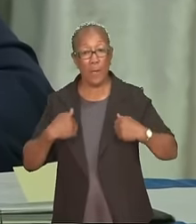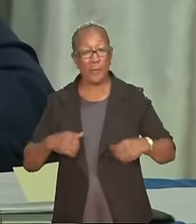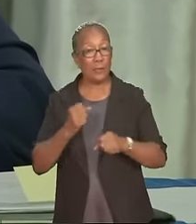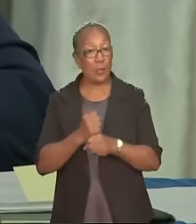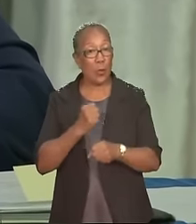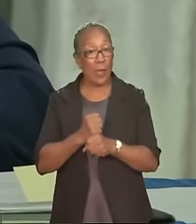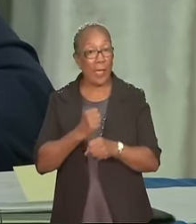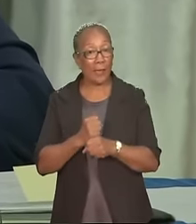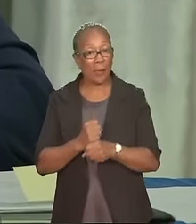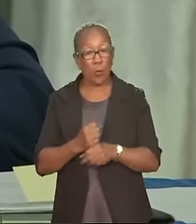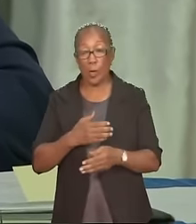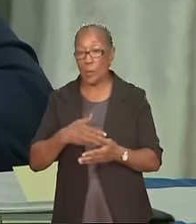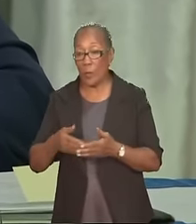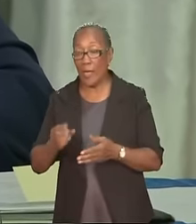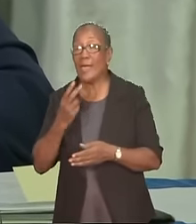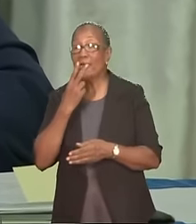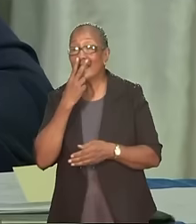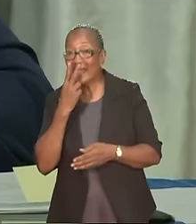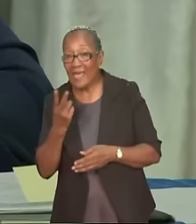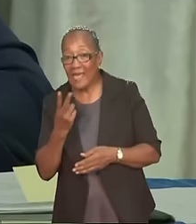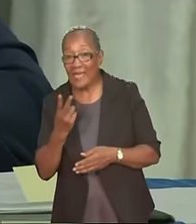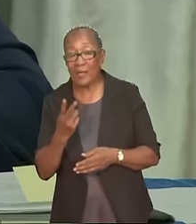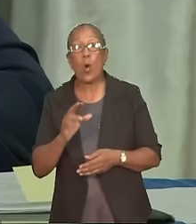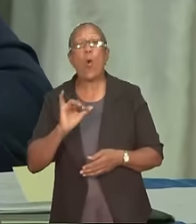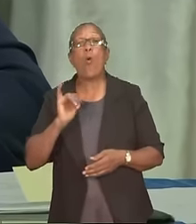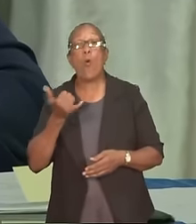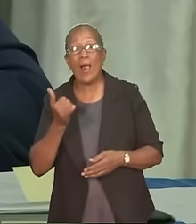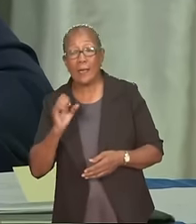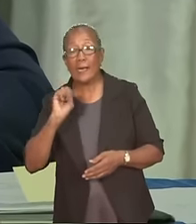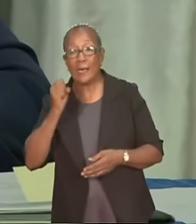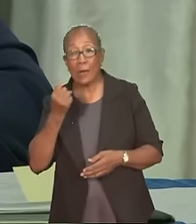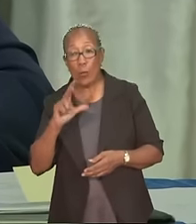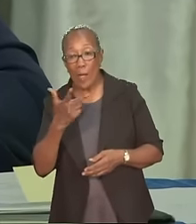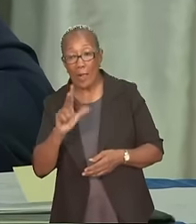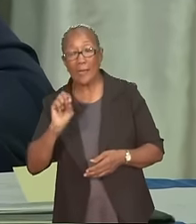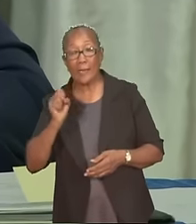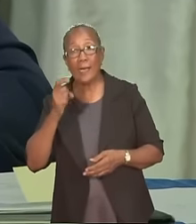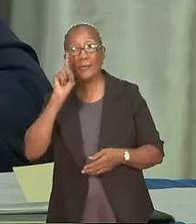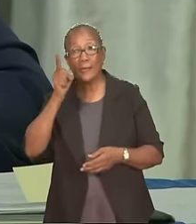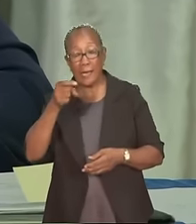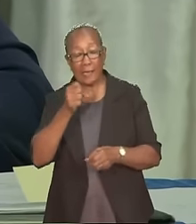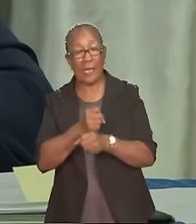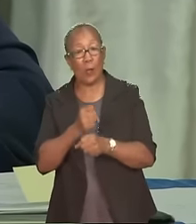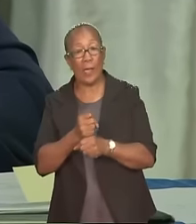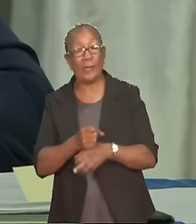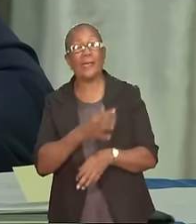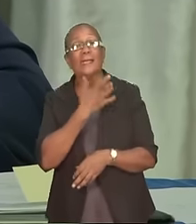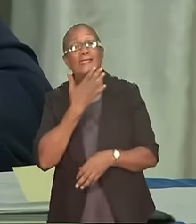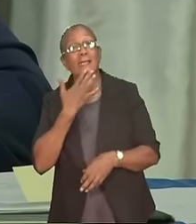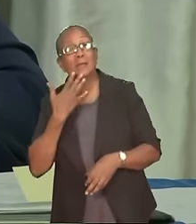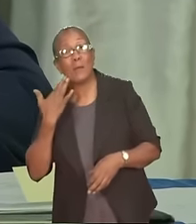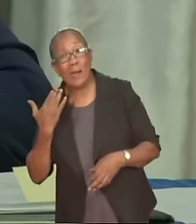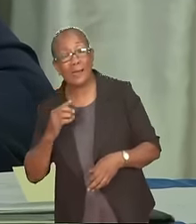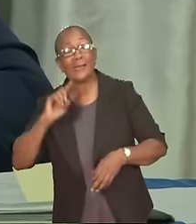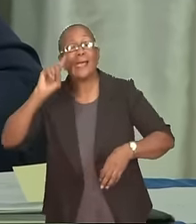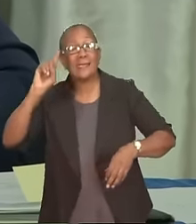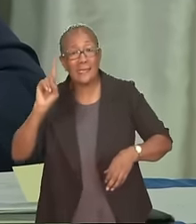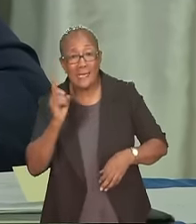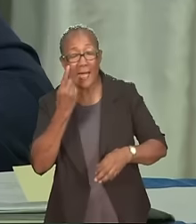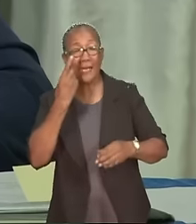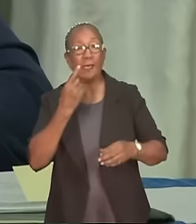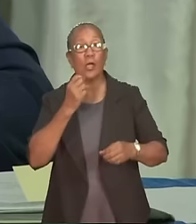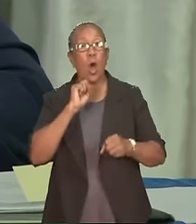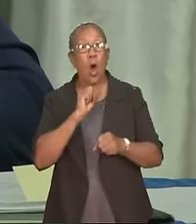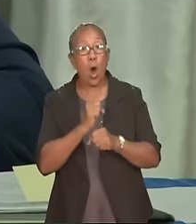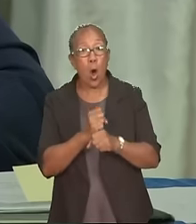welke van die ambtenaren die afgevloeid worden daar ingezet kunnen worden. Dat is de meest makkelijke, meest snelle. Dat kunt u binnen een